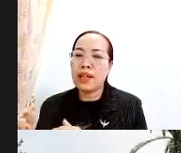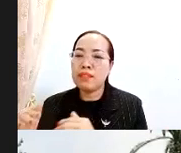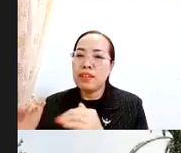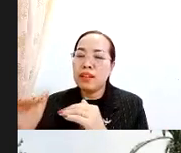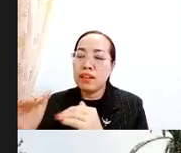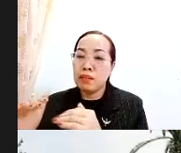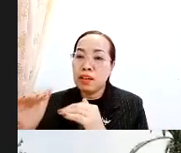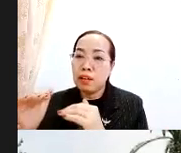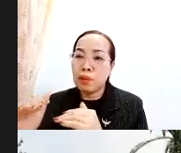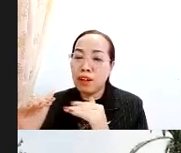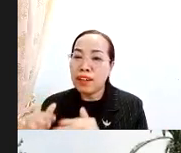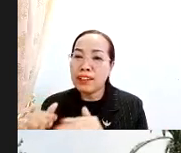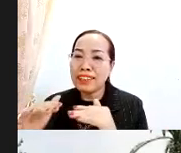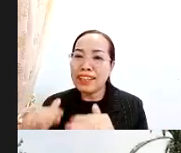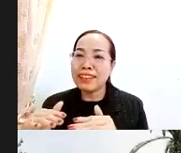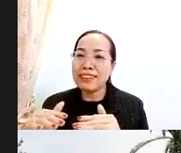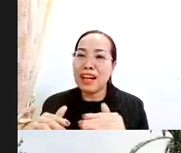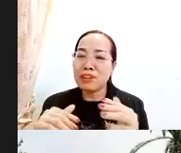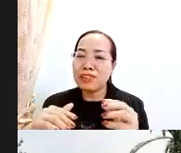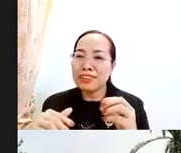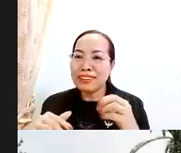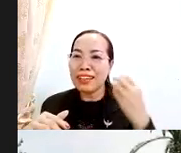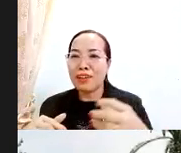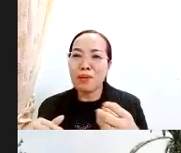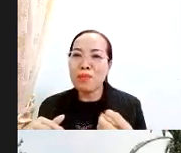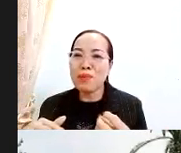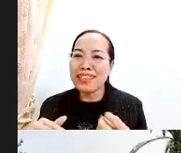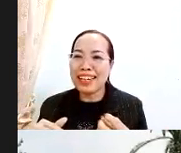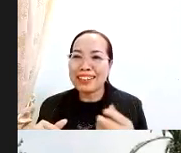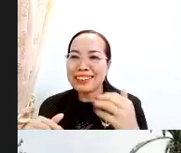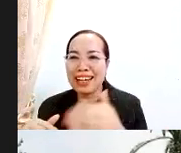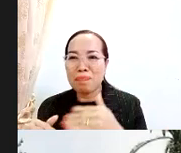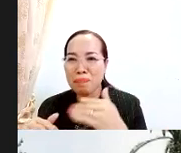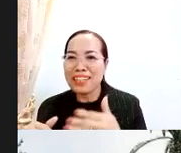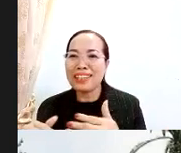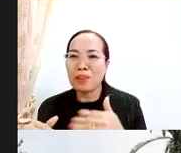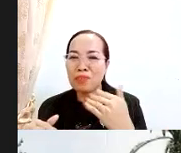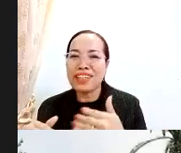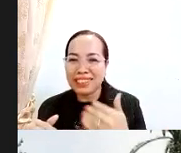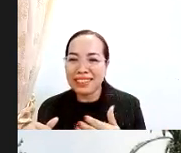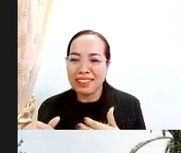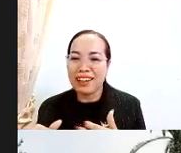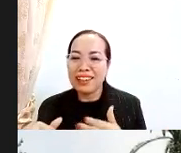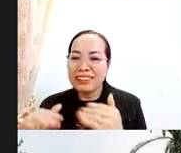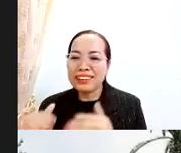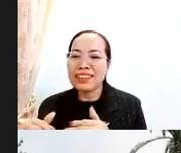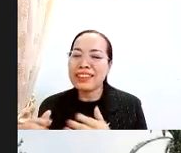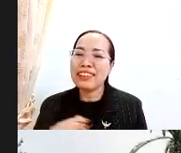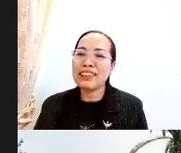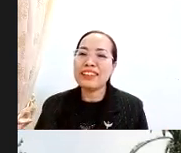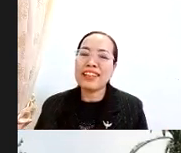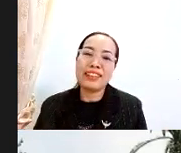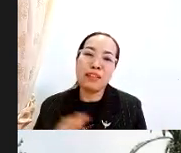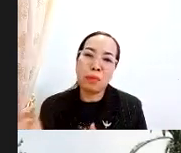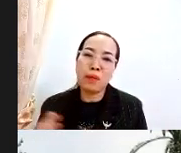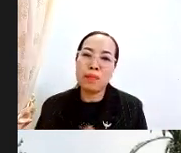muốn pro hơn hiền đòi tôi từ lộ mũ lê chà cứ cà phê cục vị này tì tình ọ chẳng dân